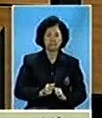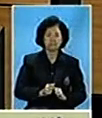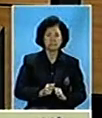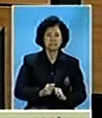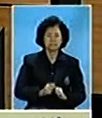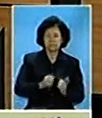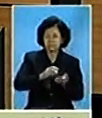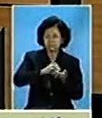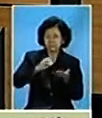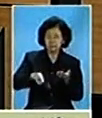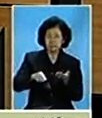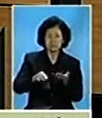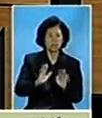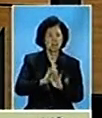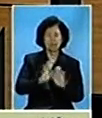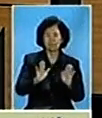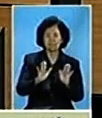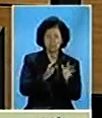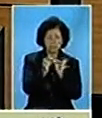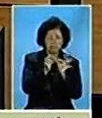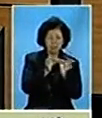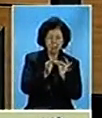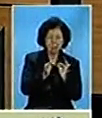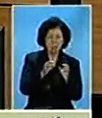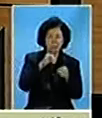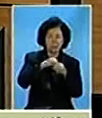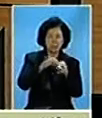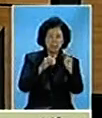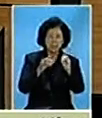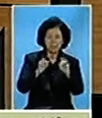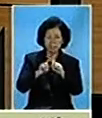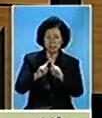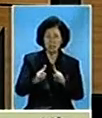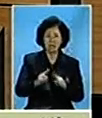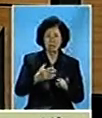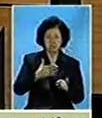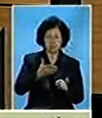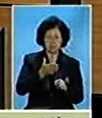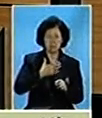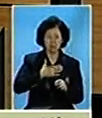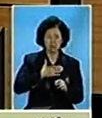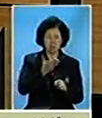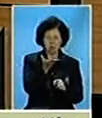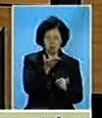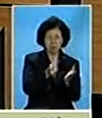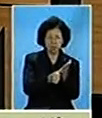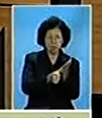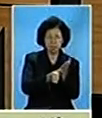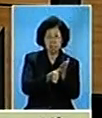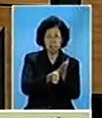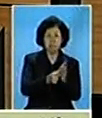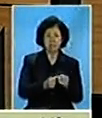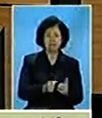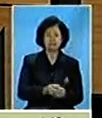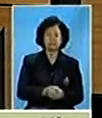ถอนแล้วก็ไม่อภิปรายในมาตราต่างๆที่ผมได้แปรยติไว้ดังต่